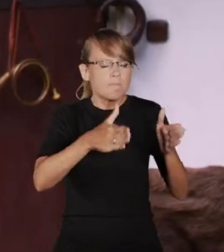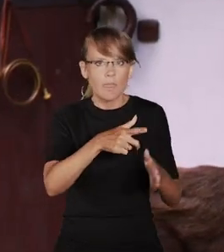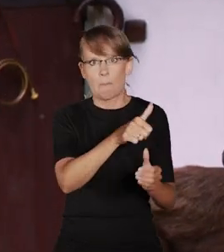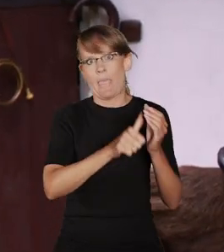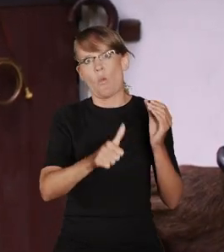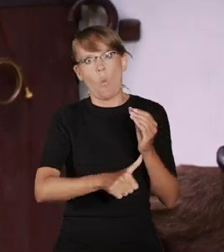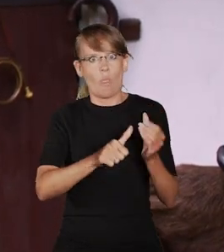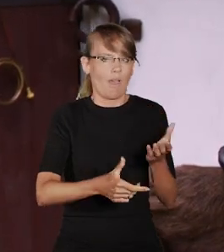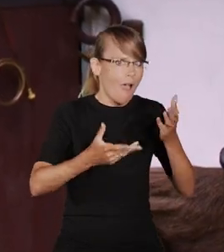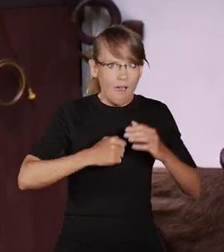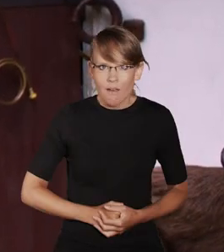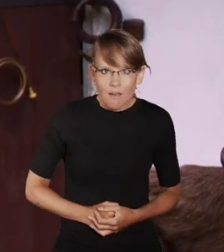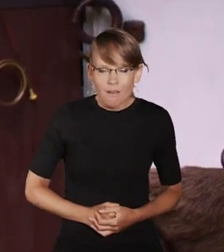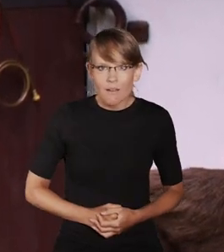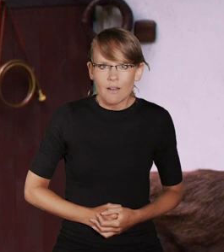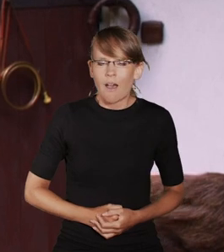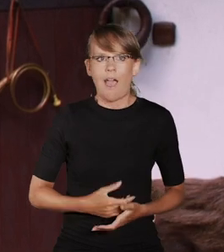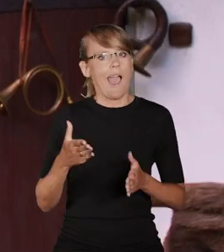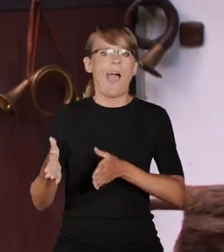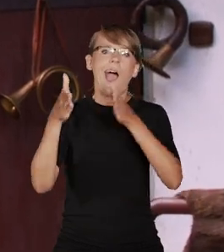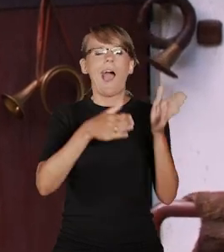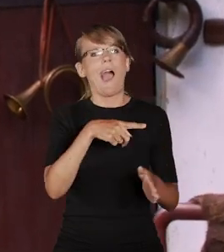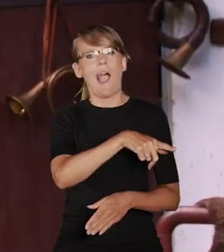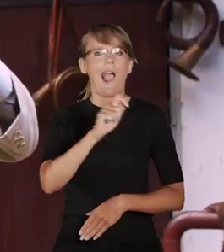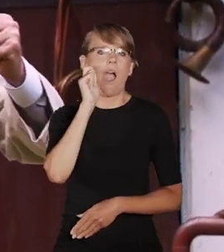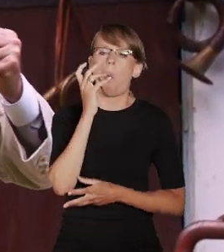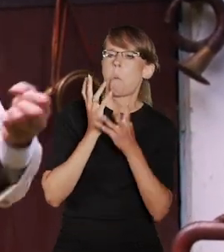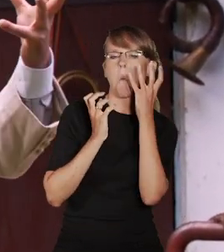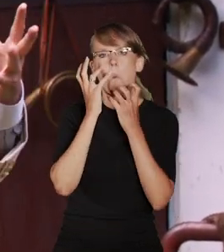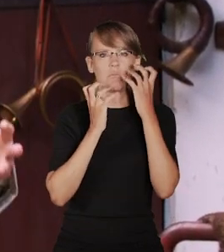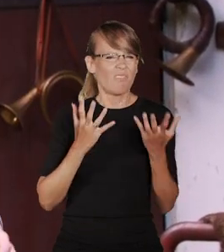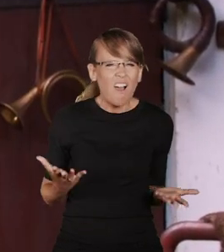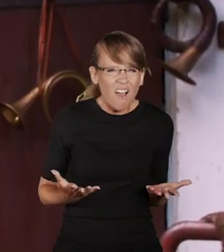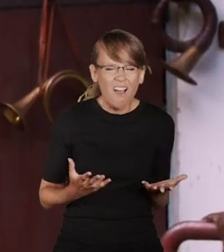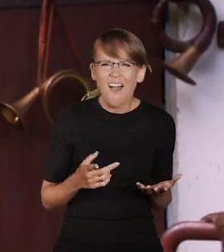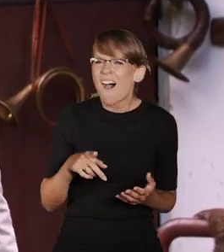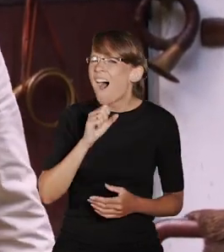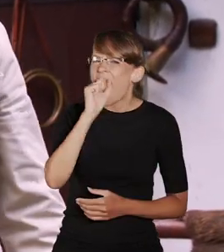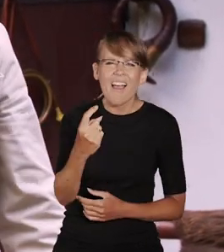domu. Jaroszewicz się gdzieś schował. Z kurycynem się pokłóciłem na śmierć i o moje własne. Wyrzuciłem go przez okno.